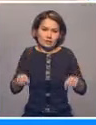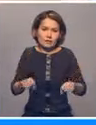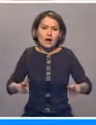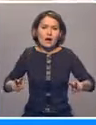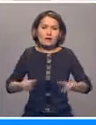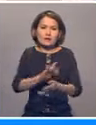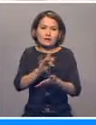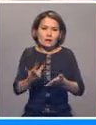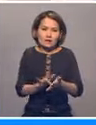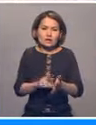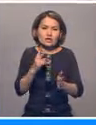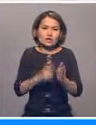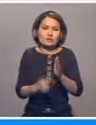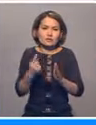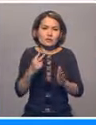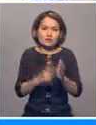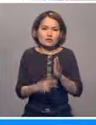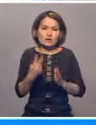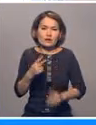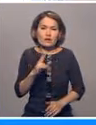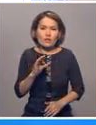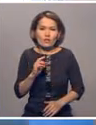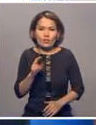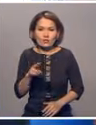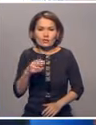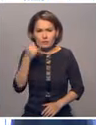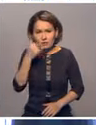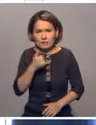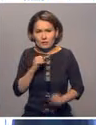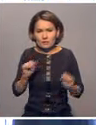Астананың коды 71 72. Нұрлы жол бағдарламасы бойынша